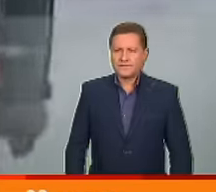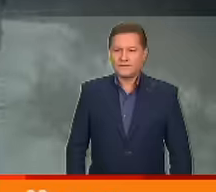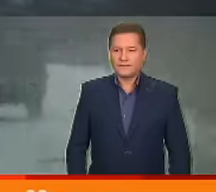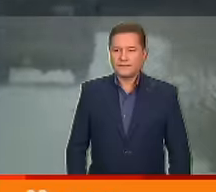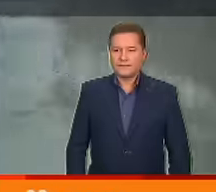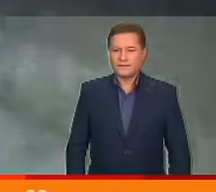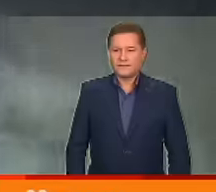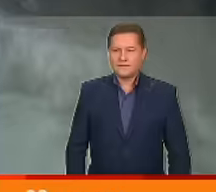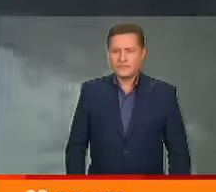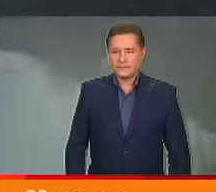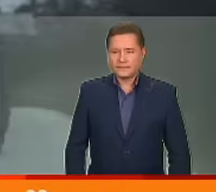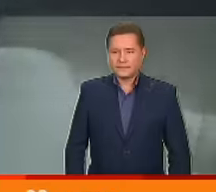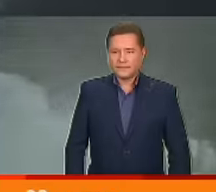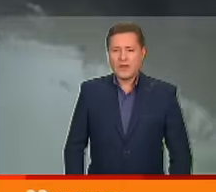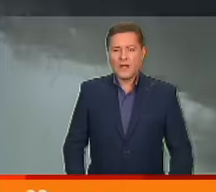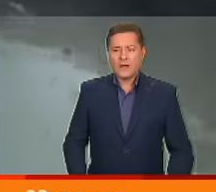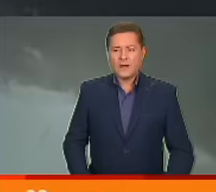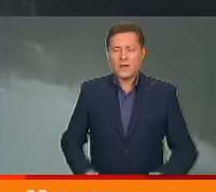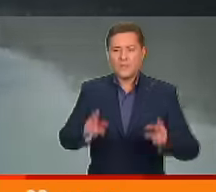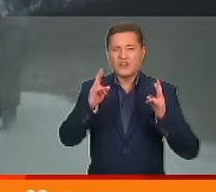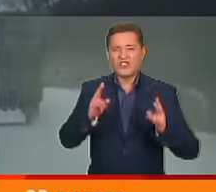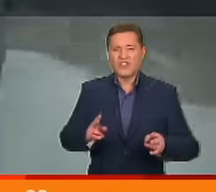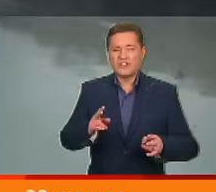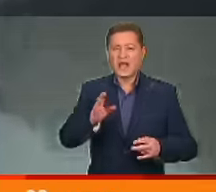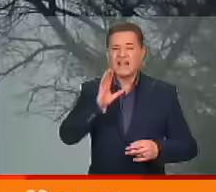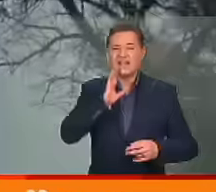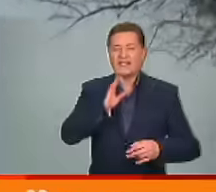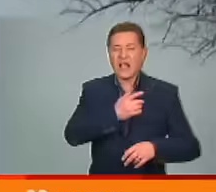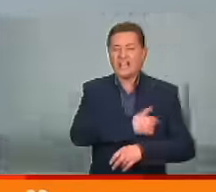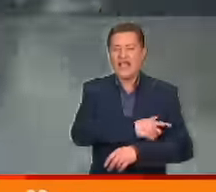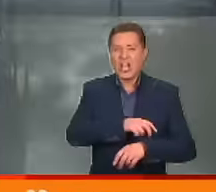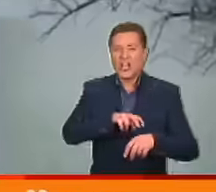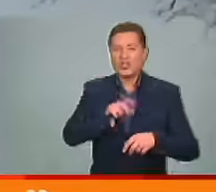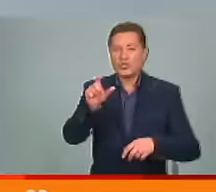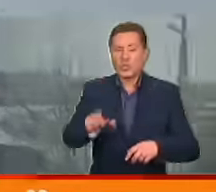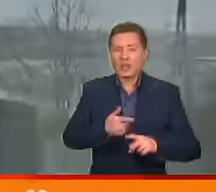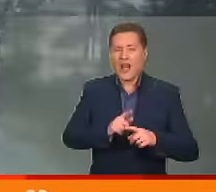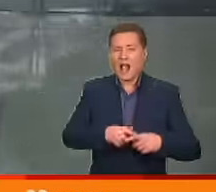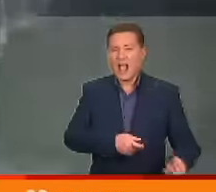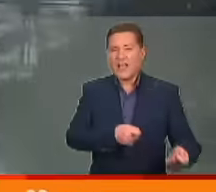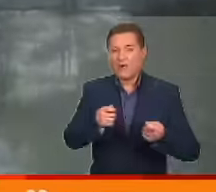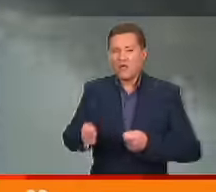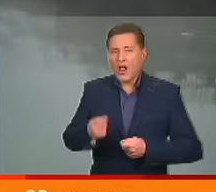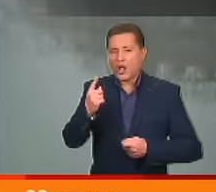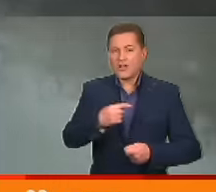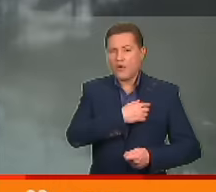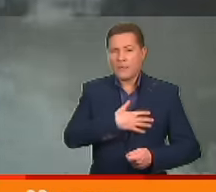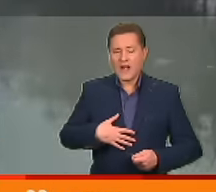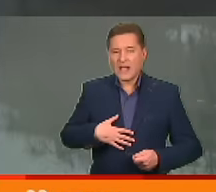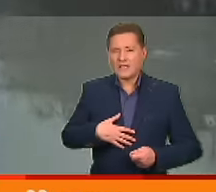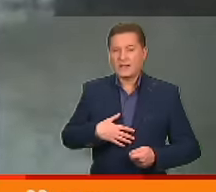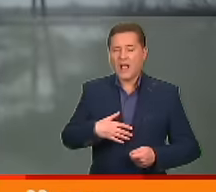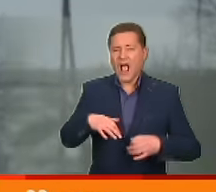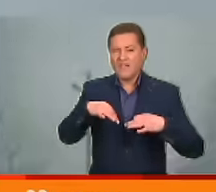Поїхали. Постраждала санінструкторка, яка евакуювала одного з поранених бійців. Автівку